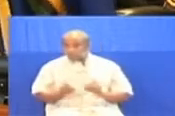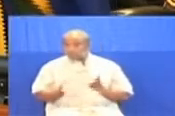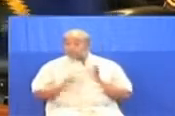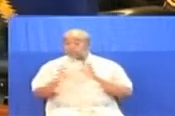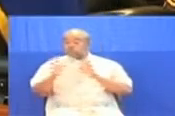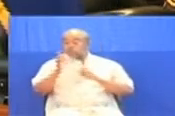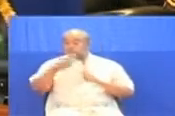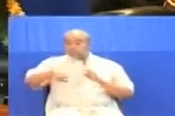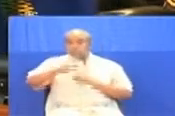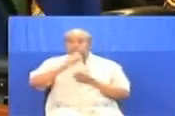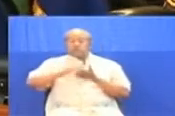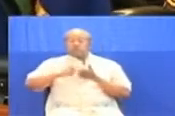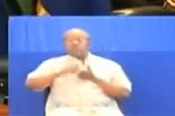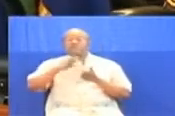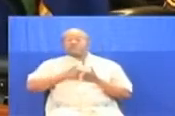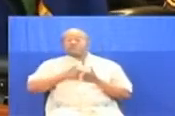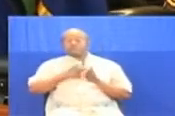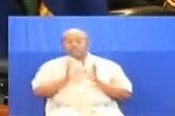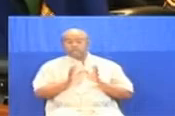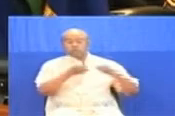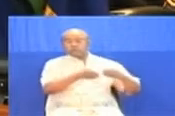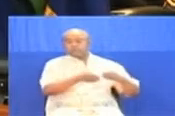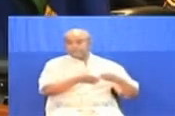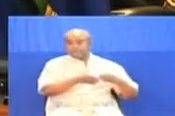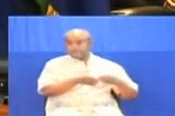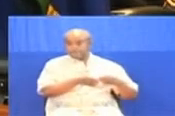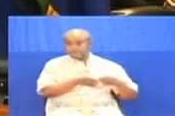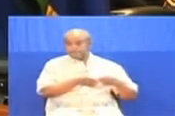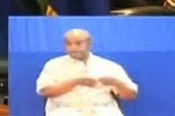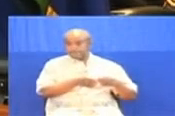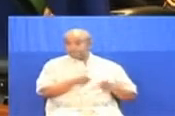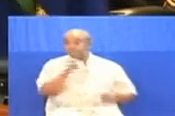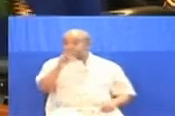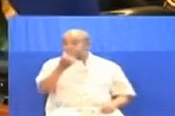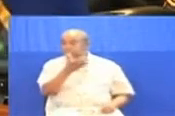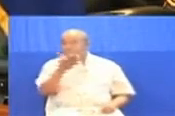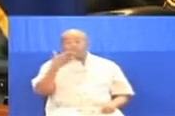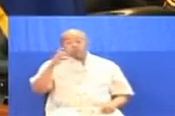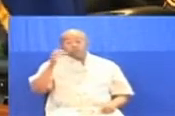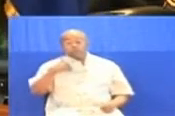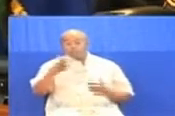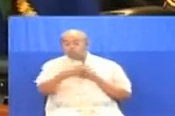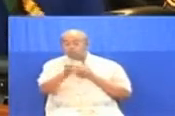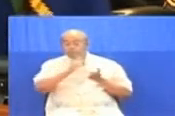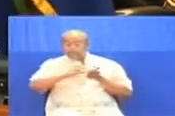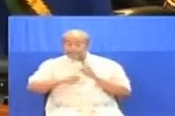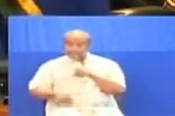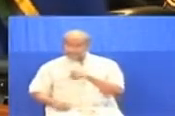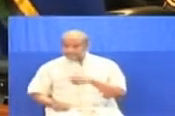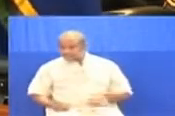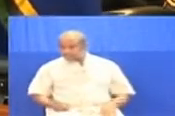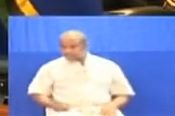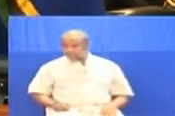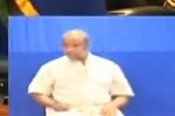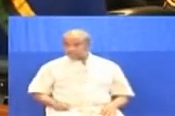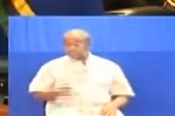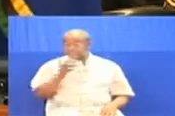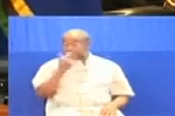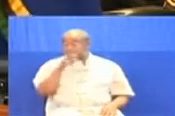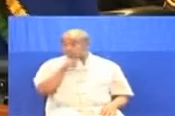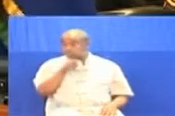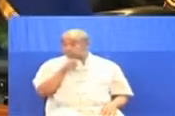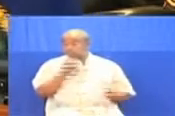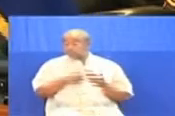na ofisi yetu ya tume. Na hizi namba nadhani ni muhimu mkiziandika, waheshimiwa wabunge, namba ambazo mnaweza